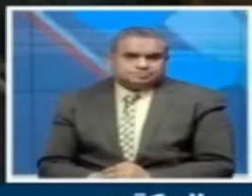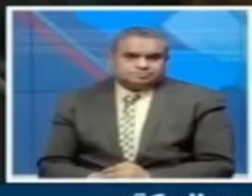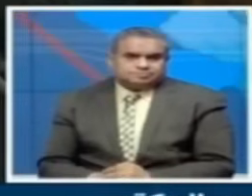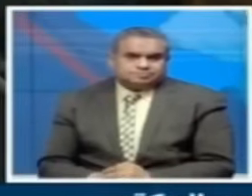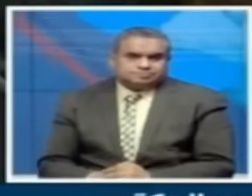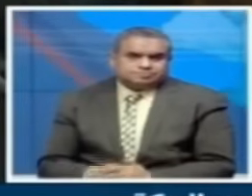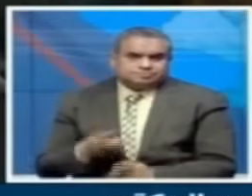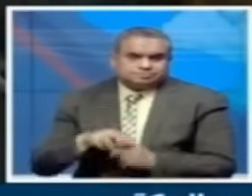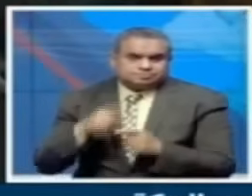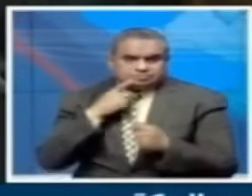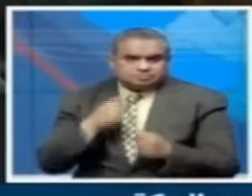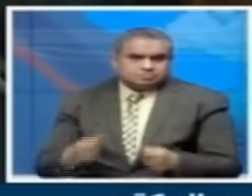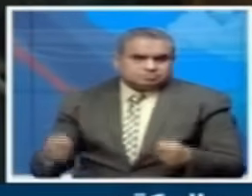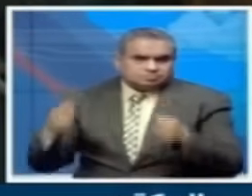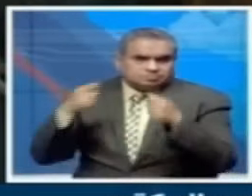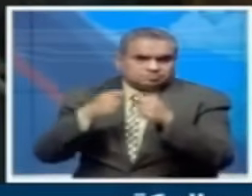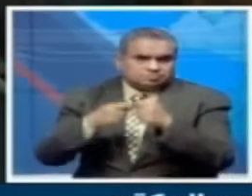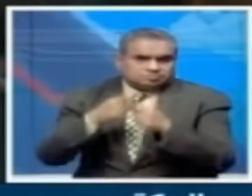وأضفنا